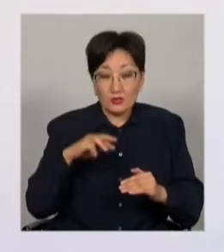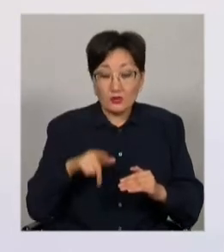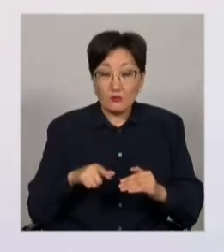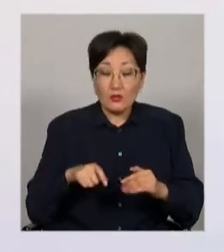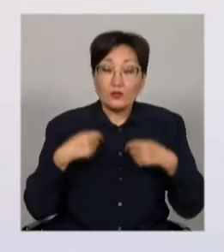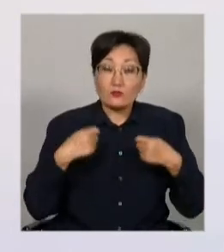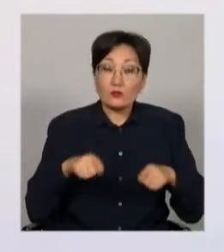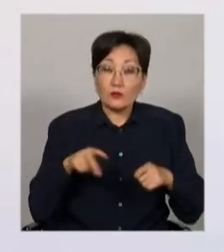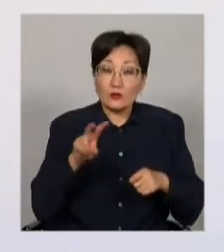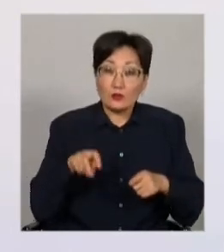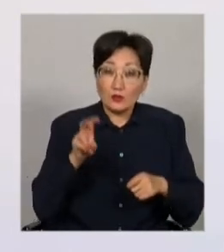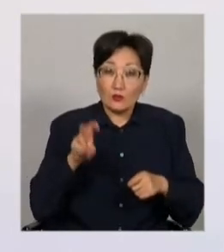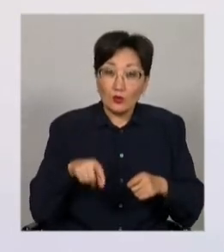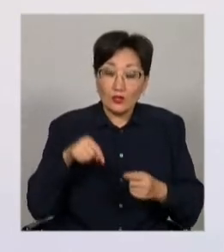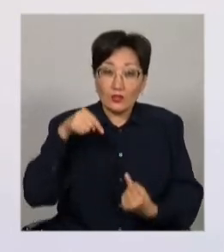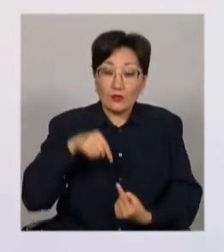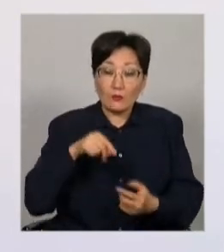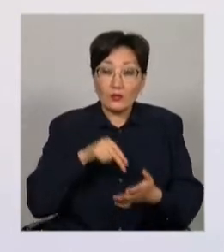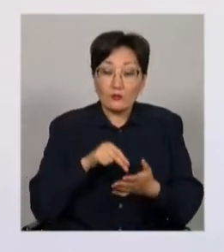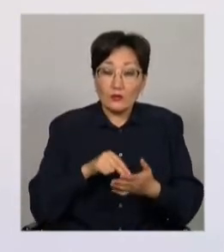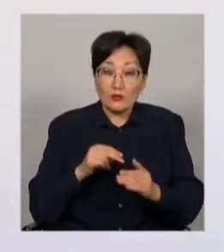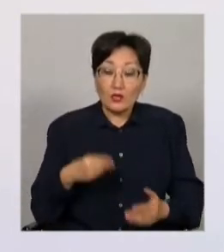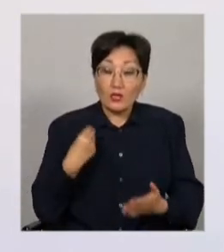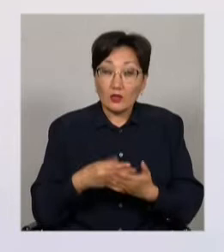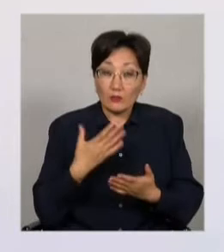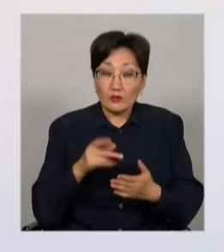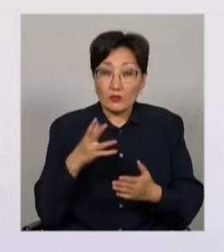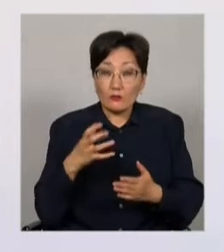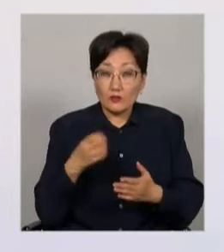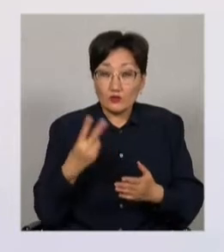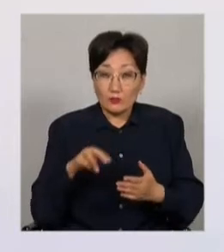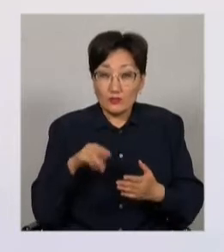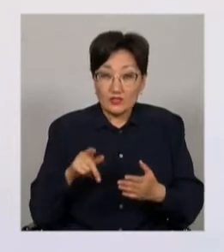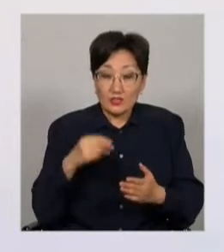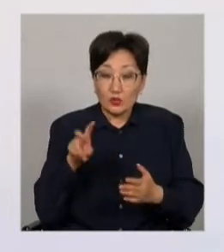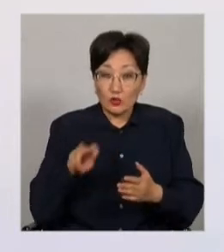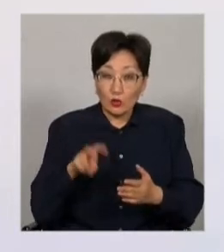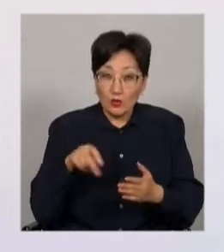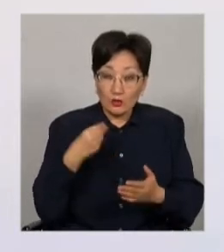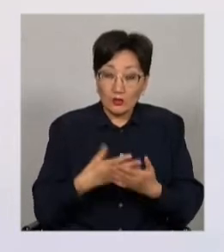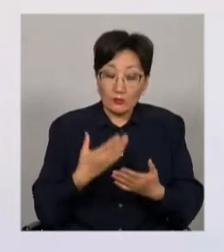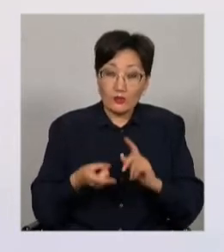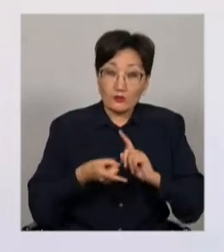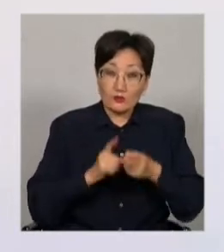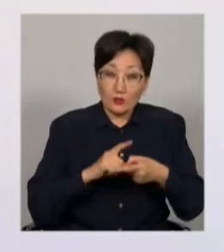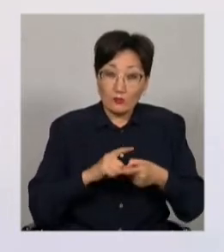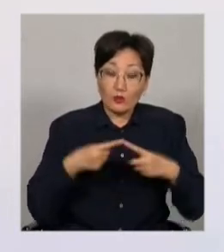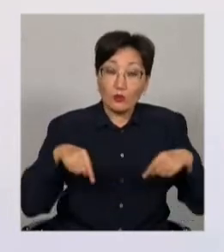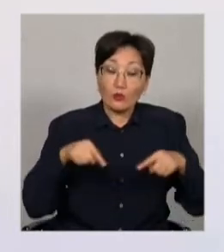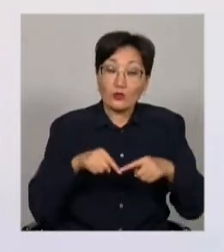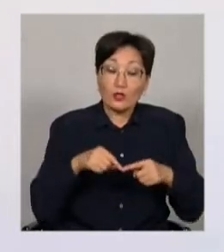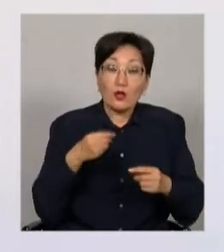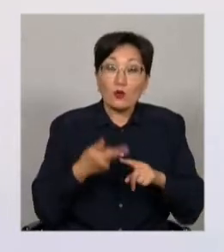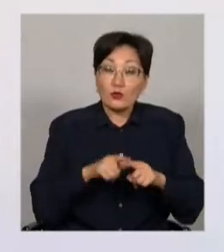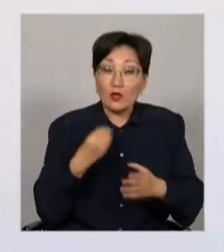нарықта долларға қатысты бағамы өте қатты өсіп кетті. 520 теңгеге дейін көтерілді. Тіпті Airbus пункттерінде одан да қымбаттады. Және